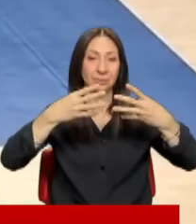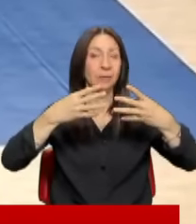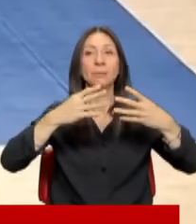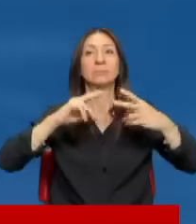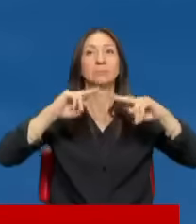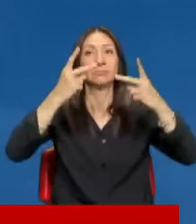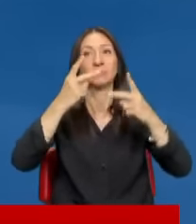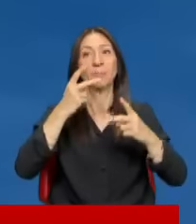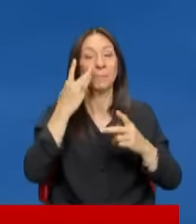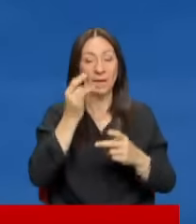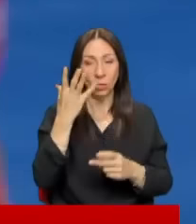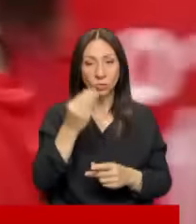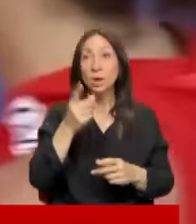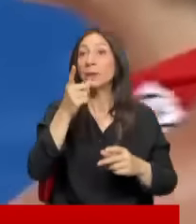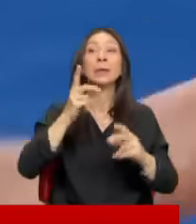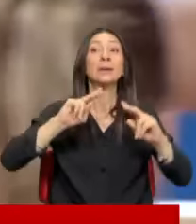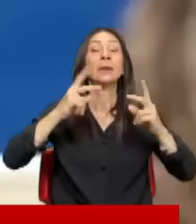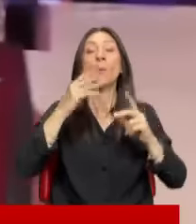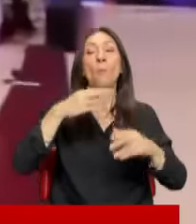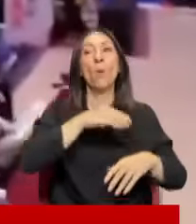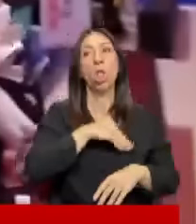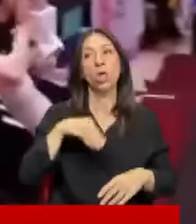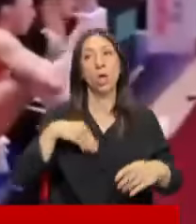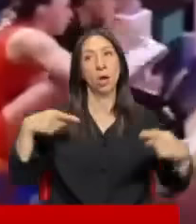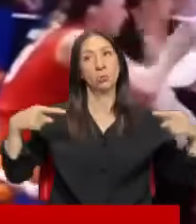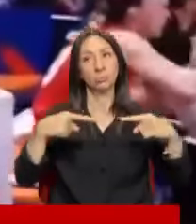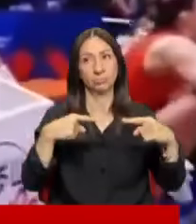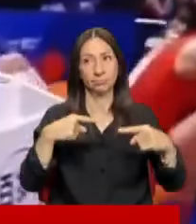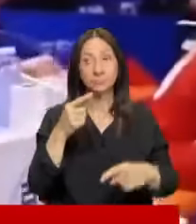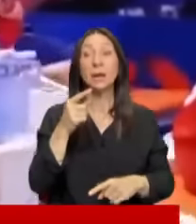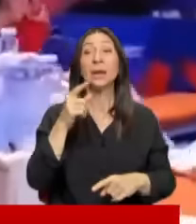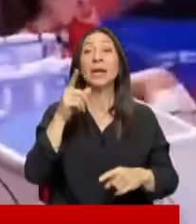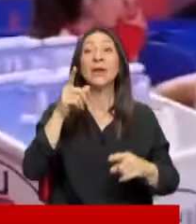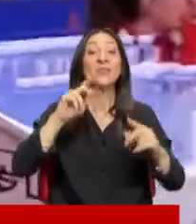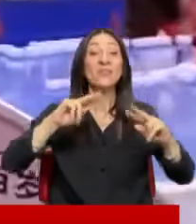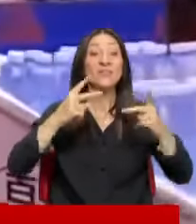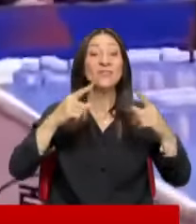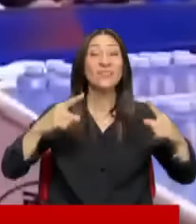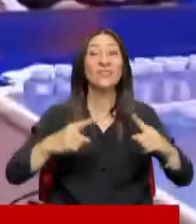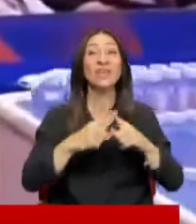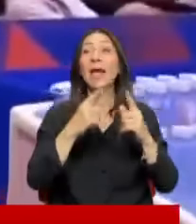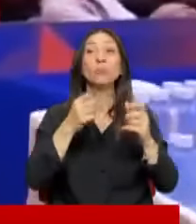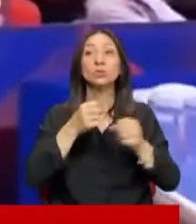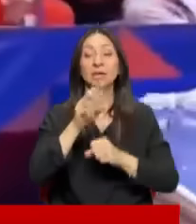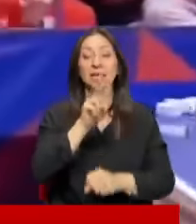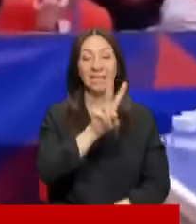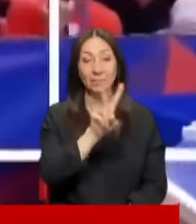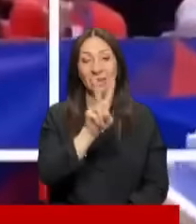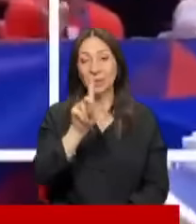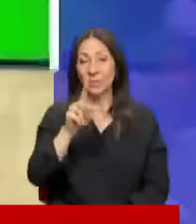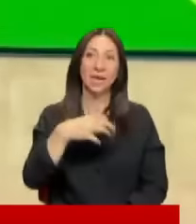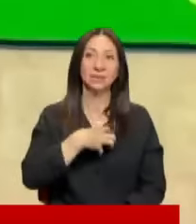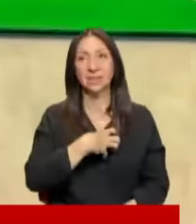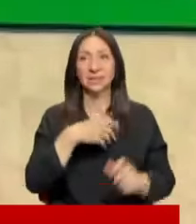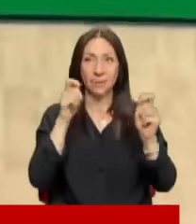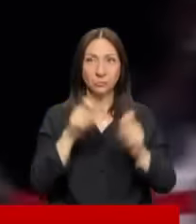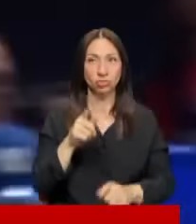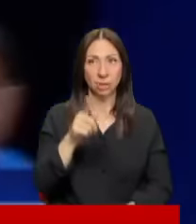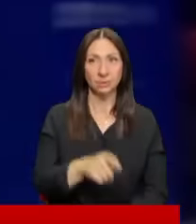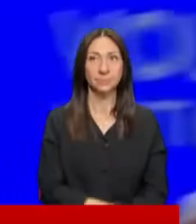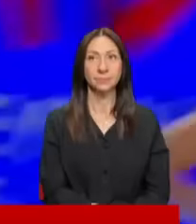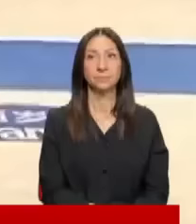oldu. Millilerimiz çeyrek finalde Polonya ile karşılaşacak. Çeyrek final mücadeleleri 20-21 Haziran tarihlerinde